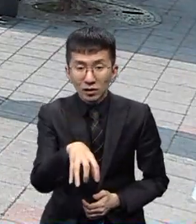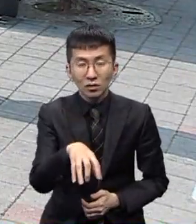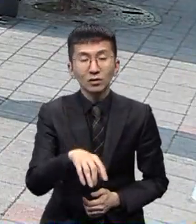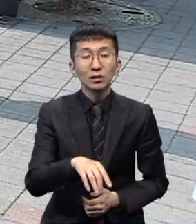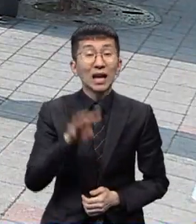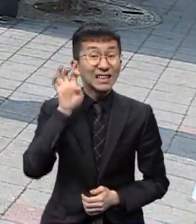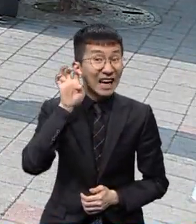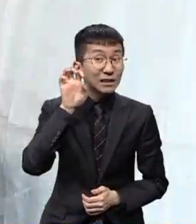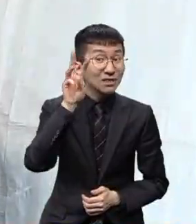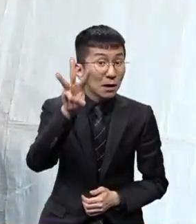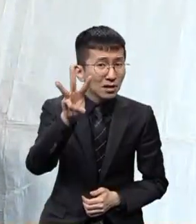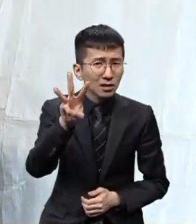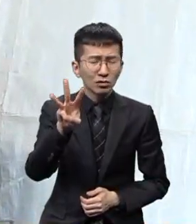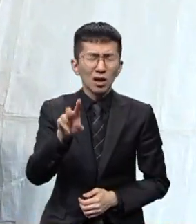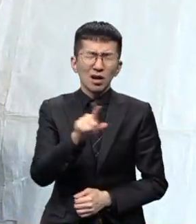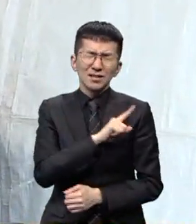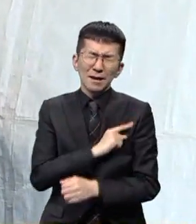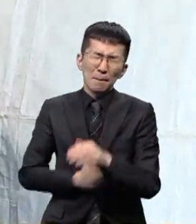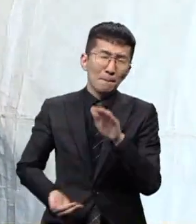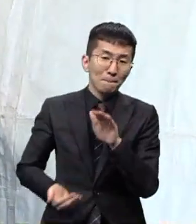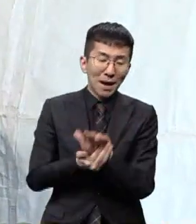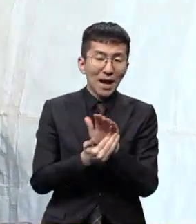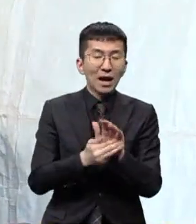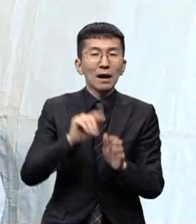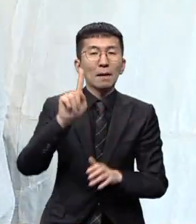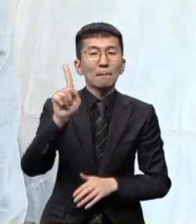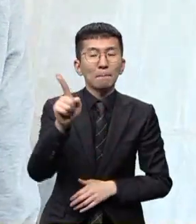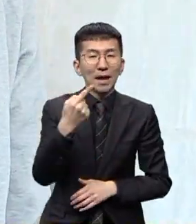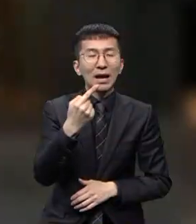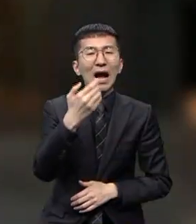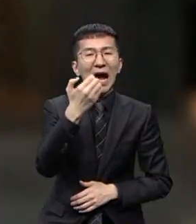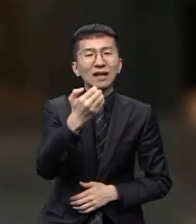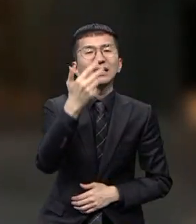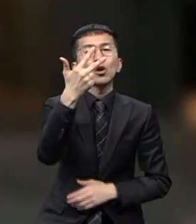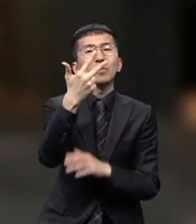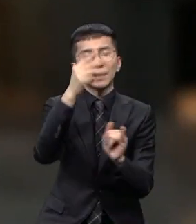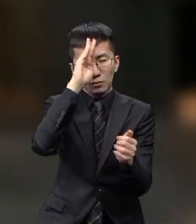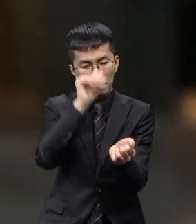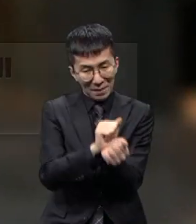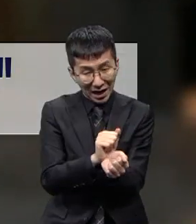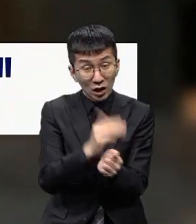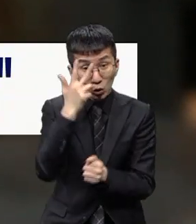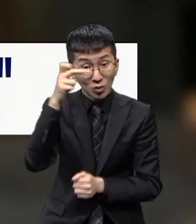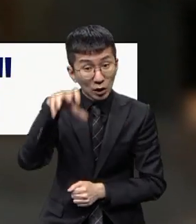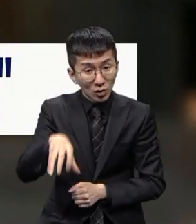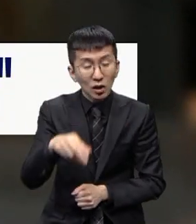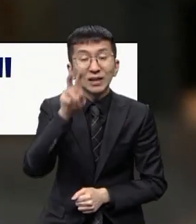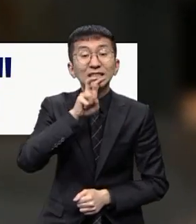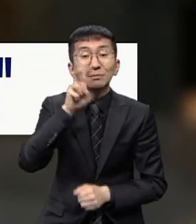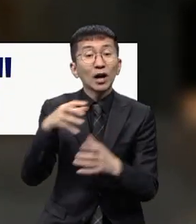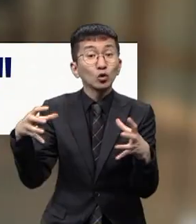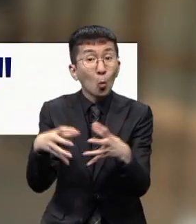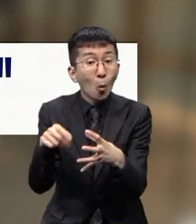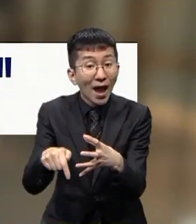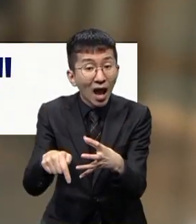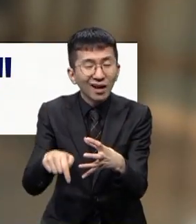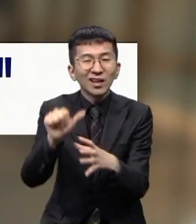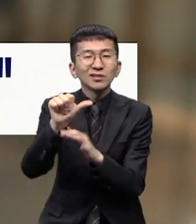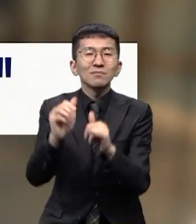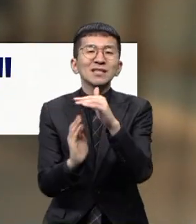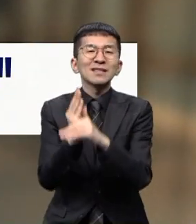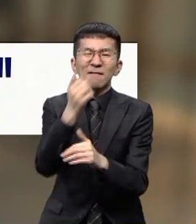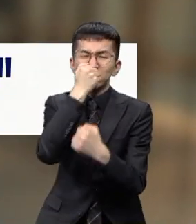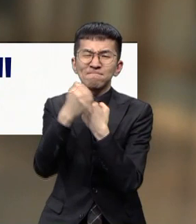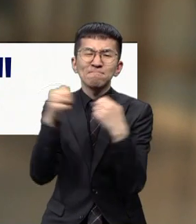43일 만에 가장 많은 197명의 확진자가 나왔습니다. 서울 용산구의 한 음악 동호회는 5명 이상이